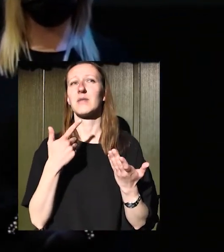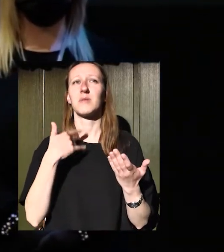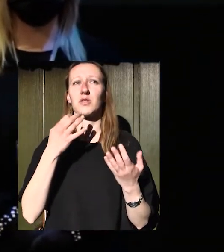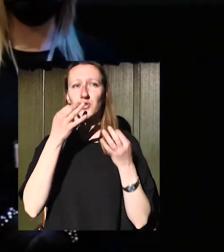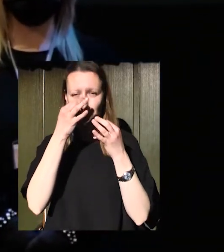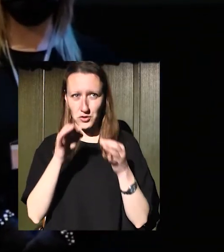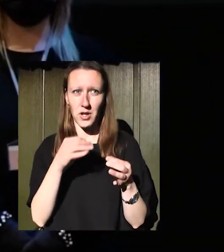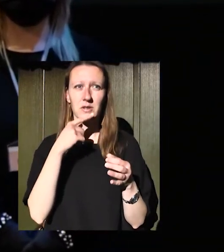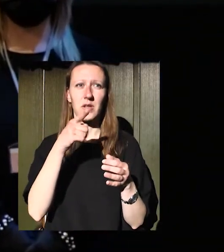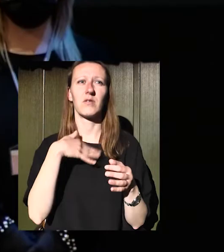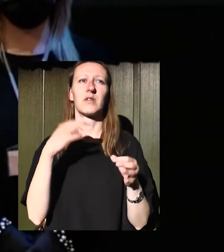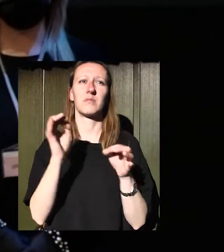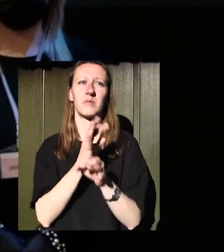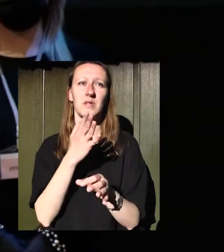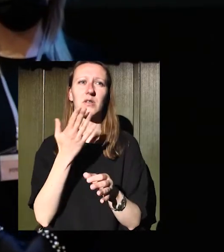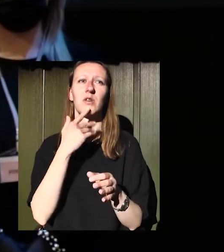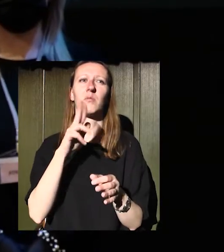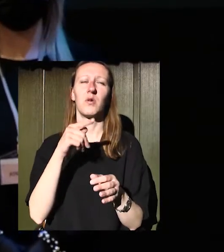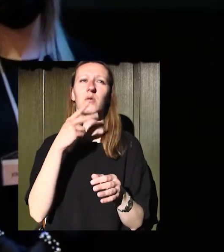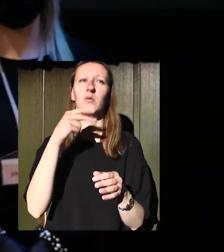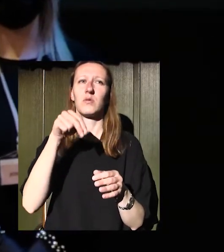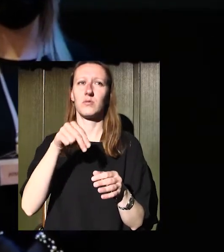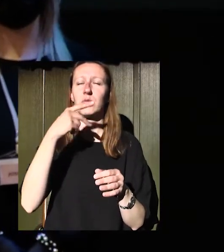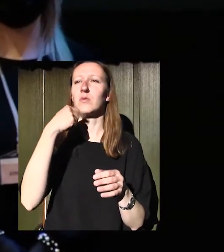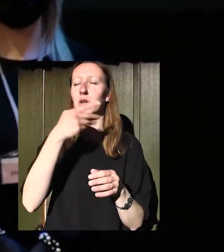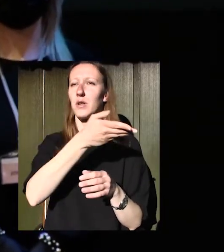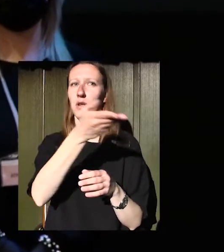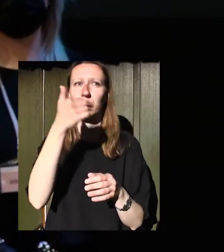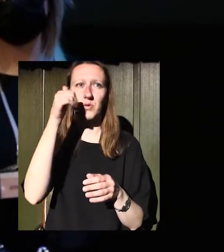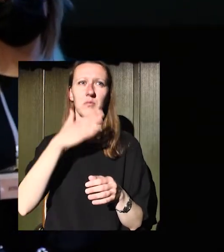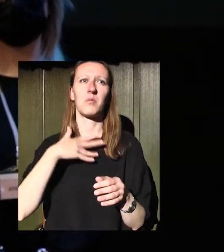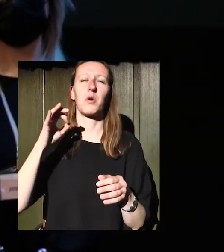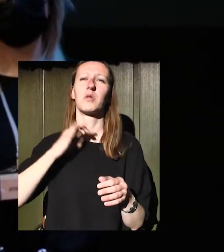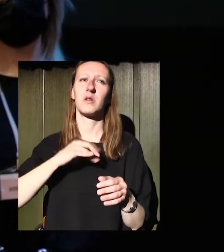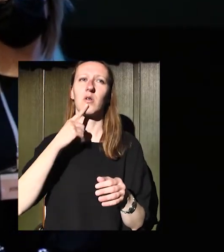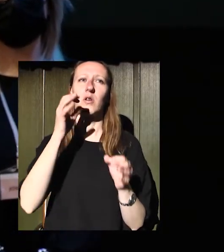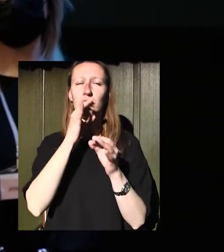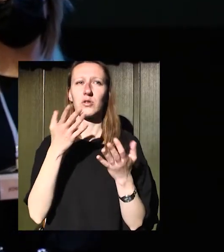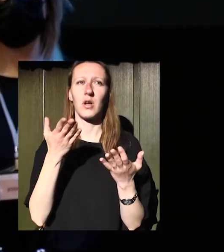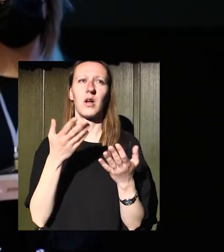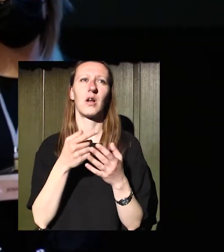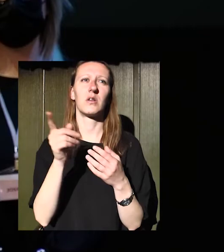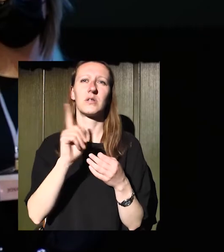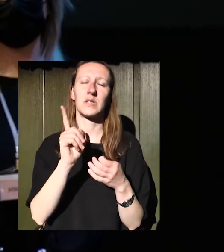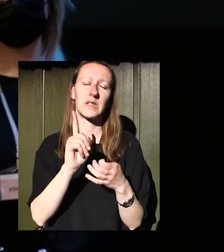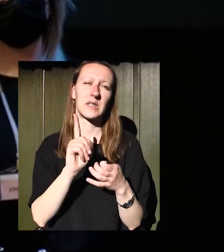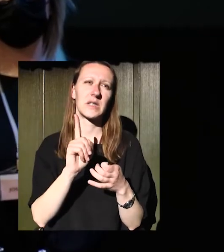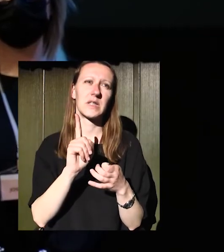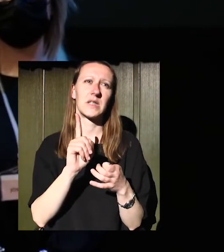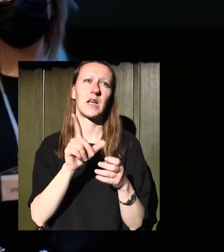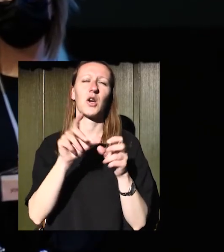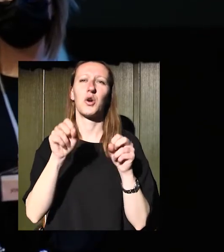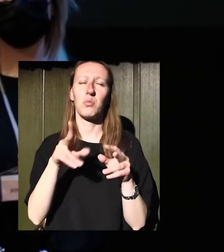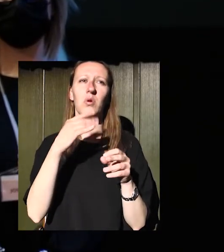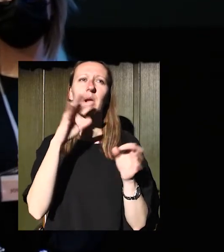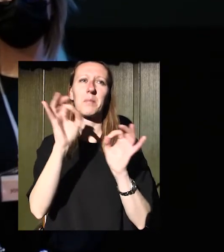Evo, izuzetno mi je čast i toliko sam ponosna što mogu stati ovdje pred vas u ime moga sina koji nažalost nije